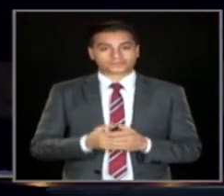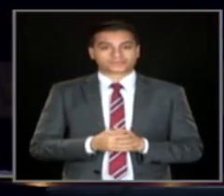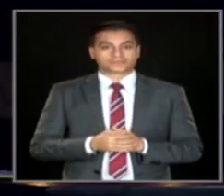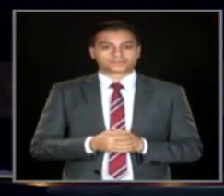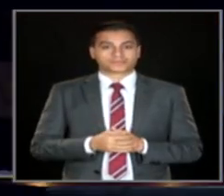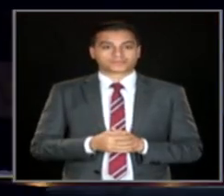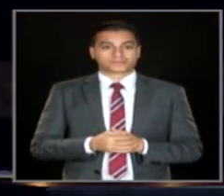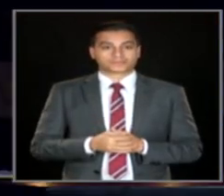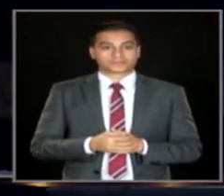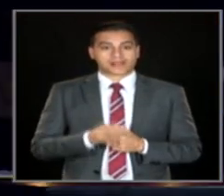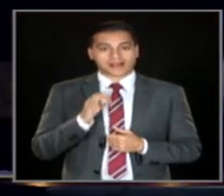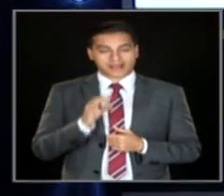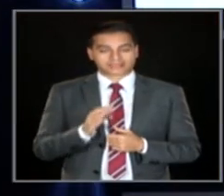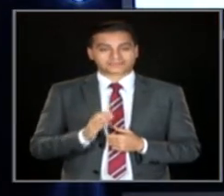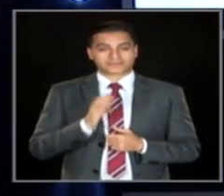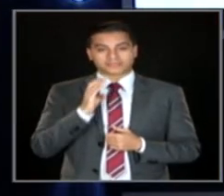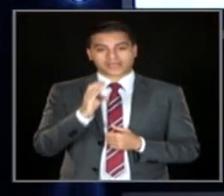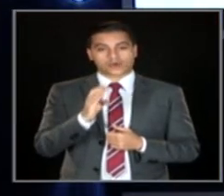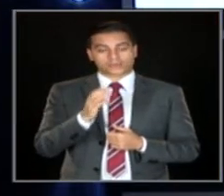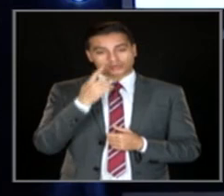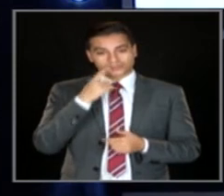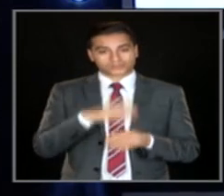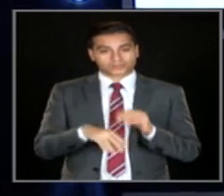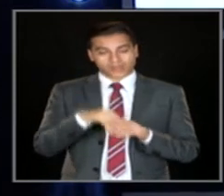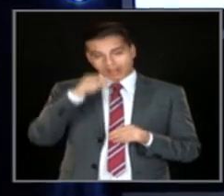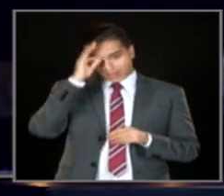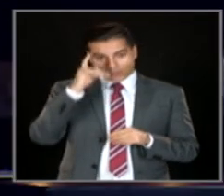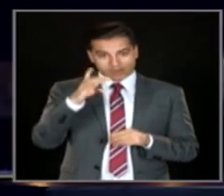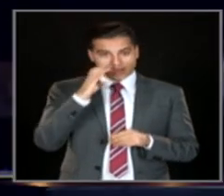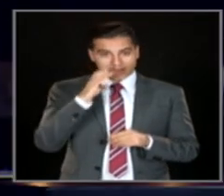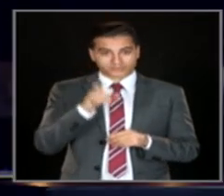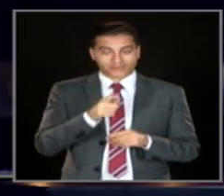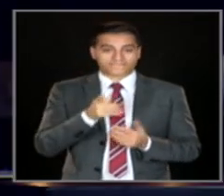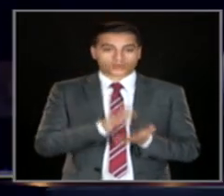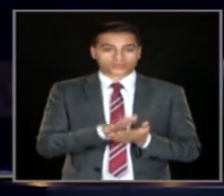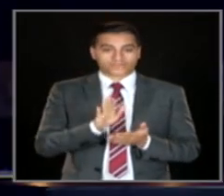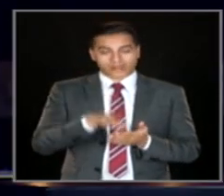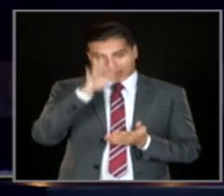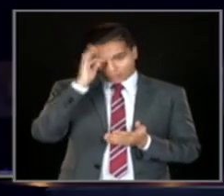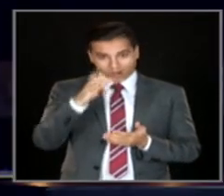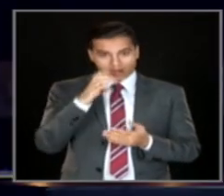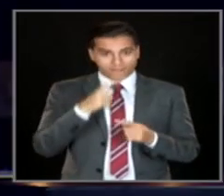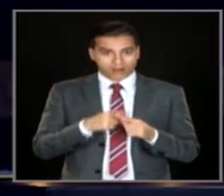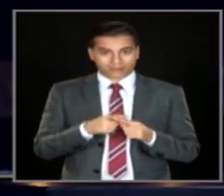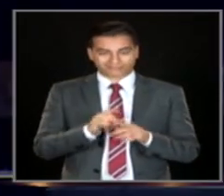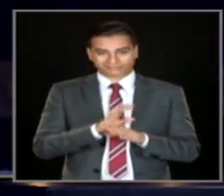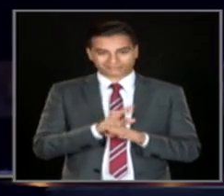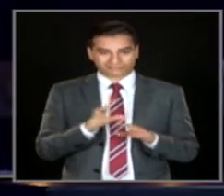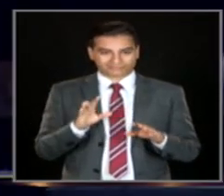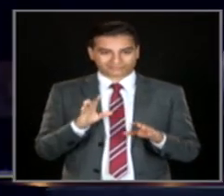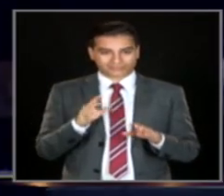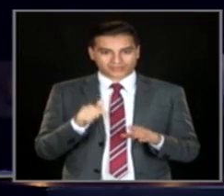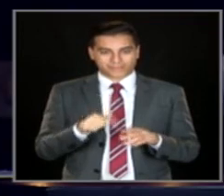السؤال. سؤال بتلاتين نقطة، لو الاجابة صح لسه في فرصة، لو الاجابة غلط